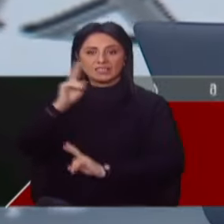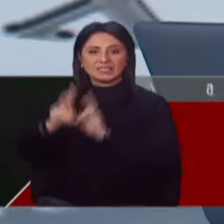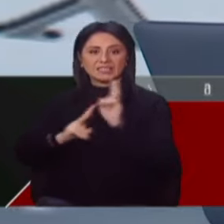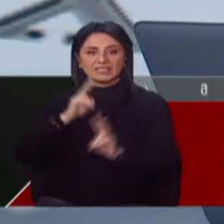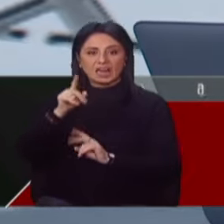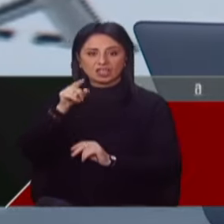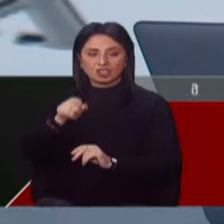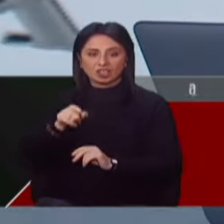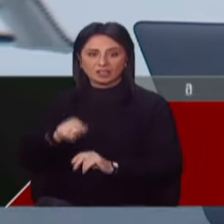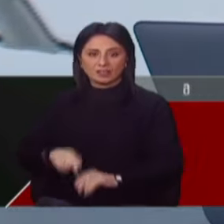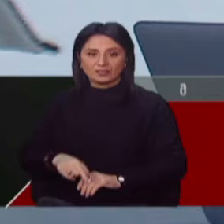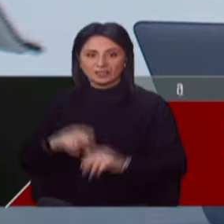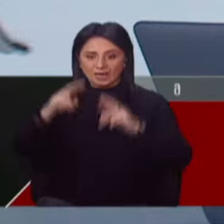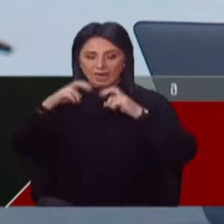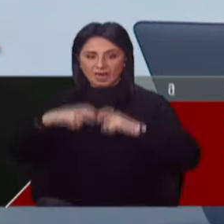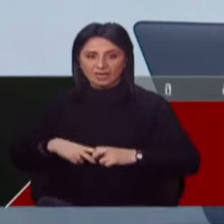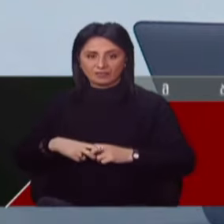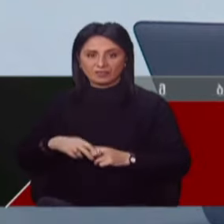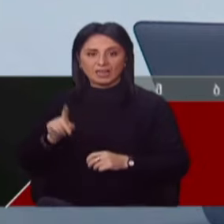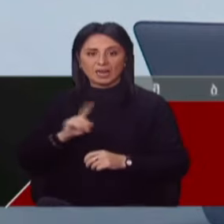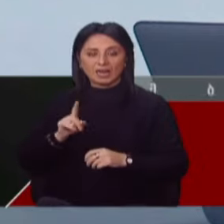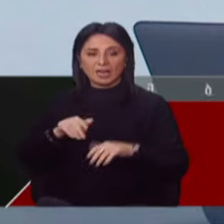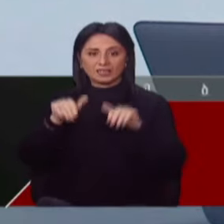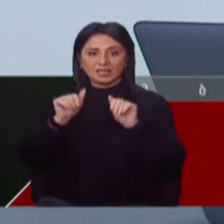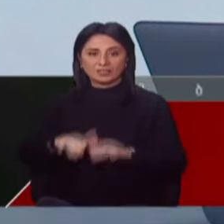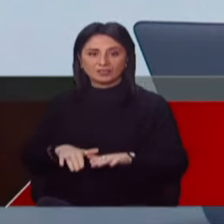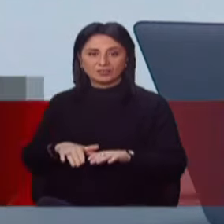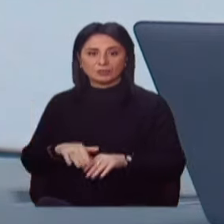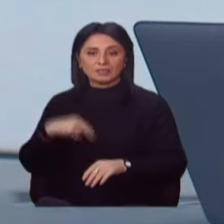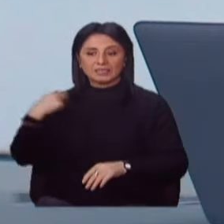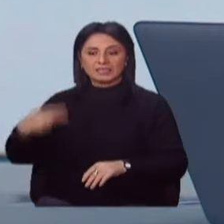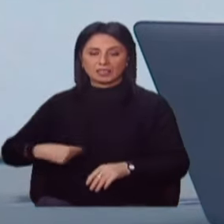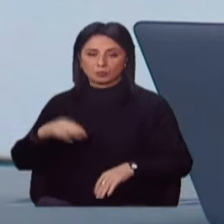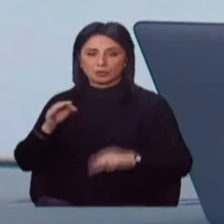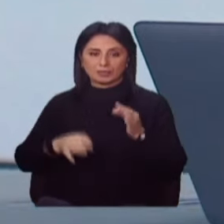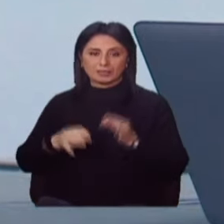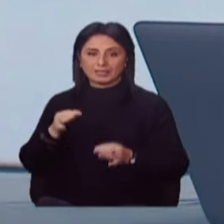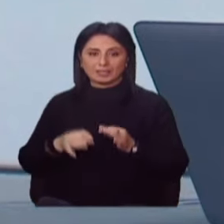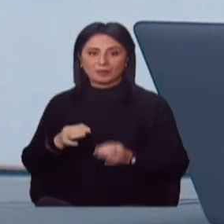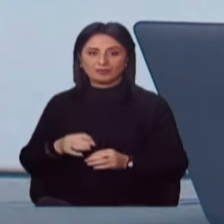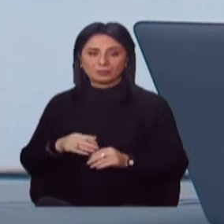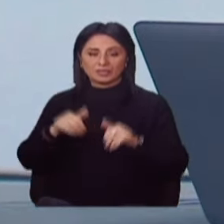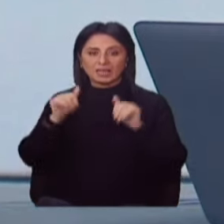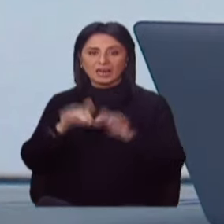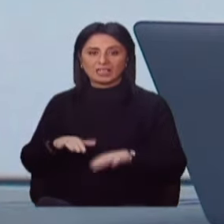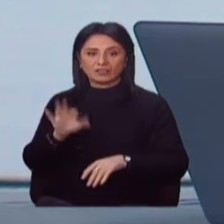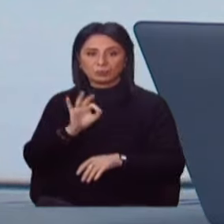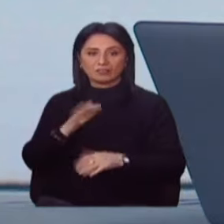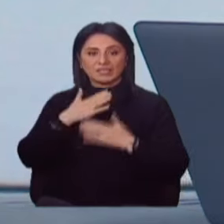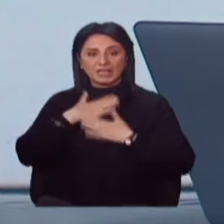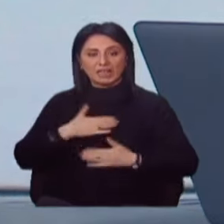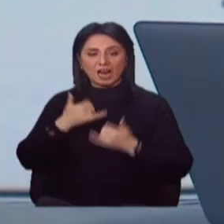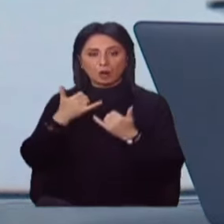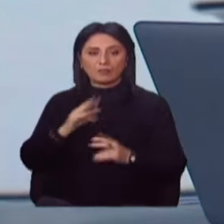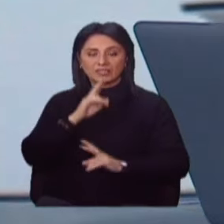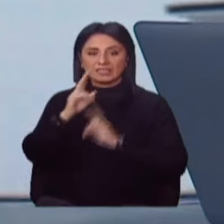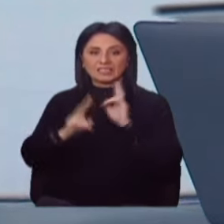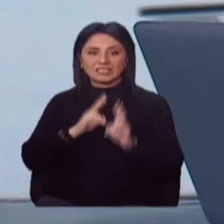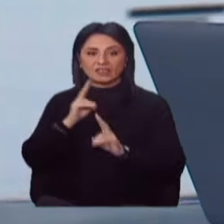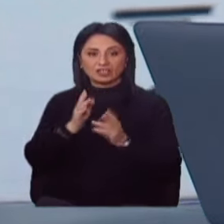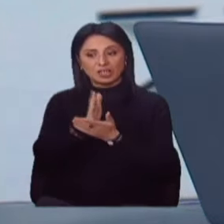სარჩელი განიხილა და დაადგინა სტრასბურგის სასამართლომ გადაწყვეტილებით დაკმაყოფილდა